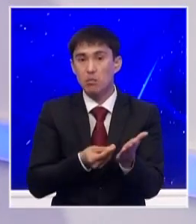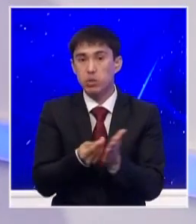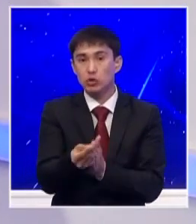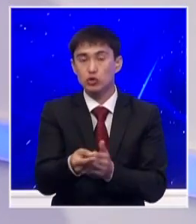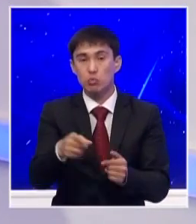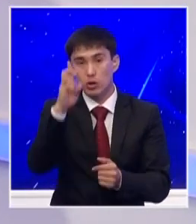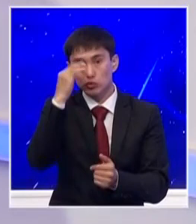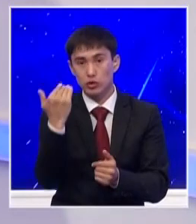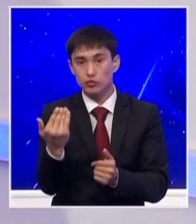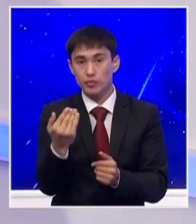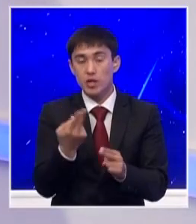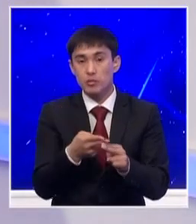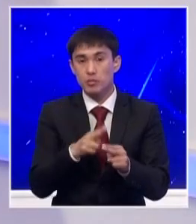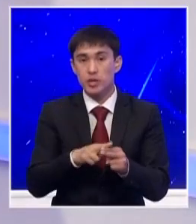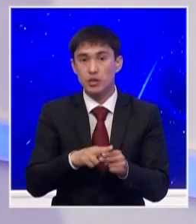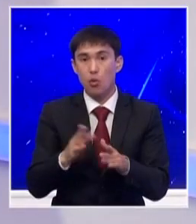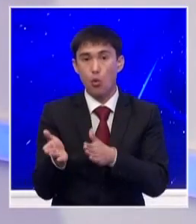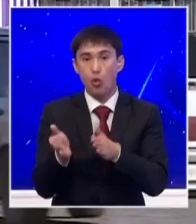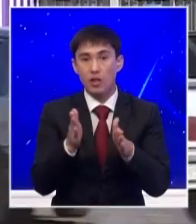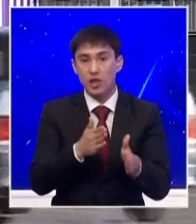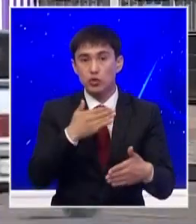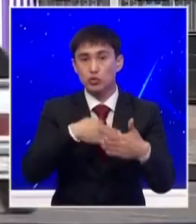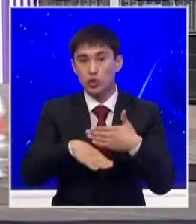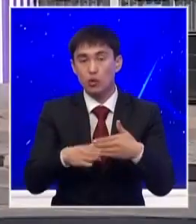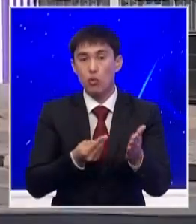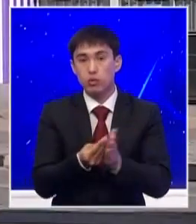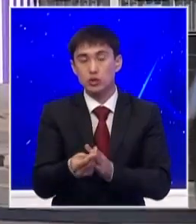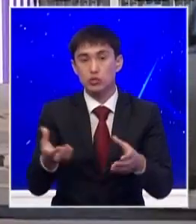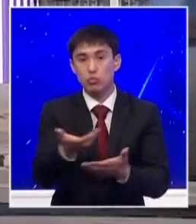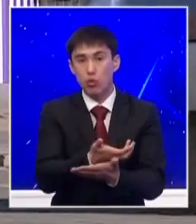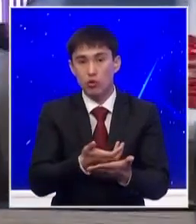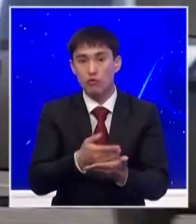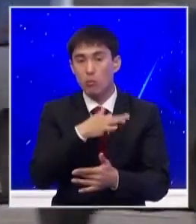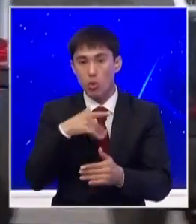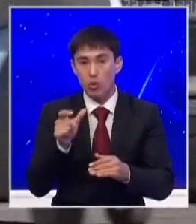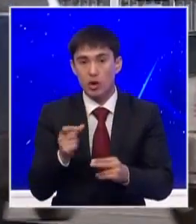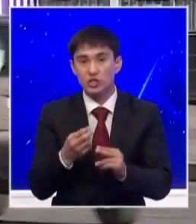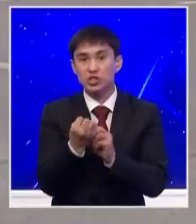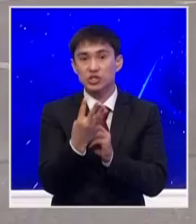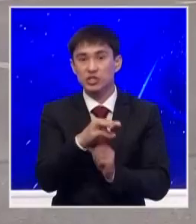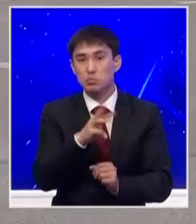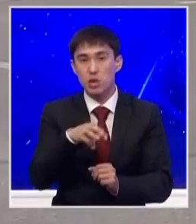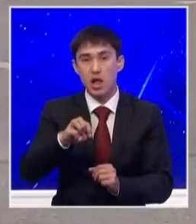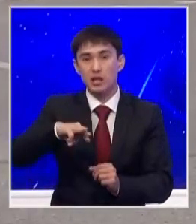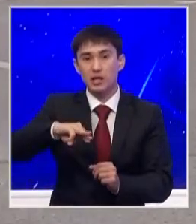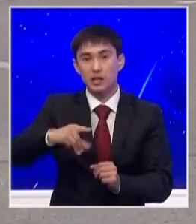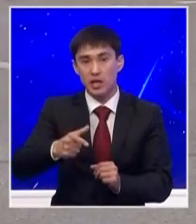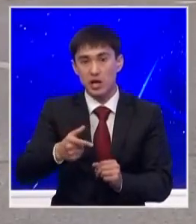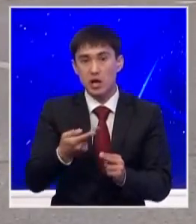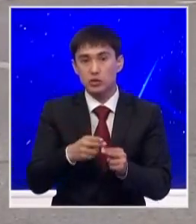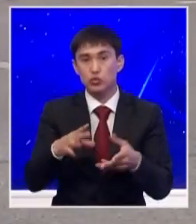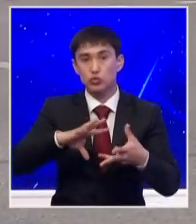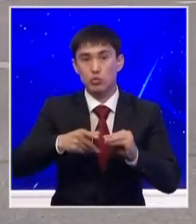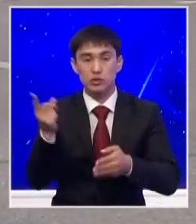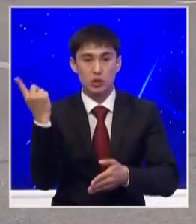перед государством. Тем не менее, уклоняющихся от уплаты сборов в стране немало, почти 14 миллиардов тенге. Составляет